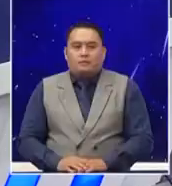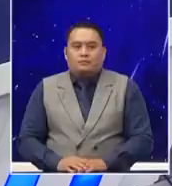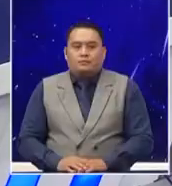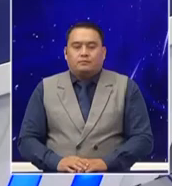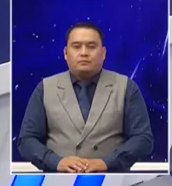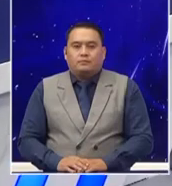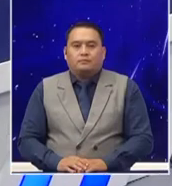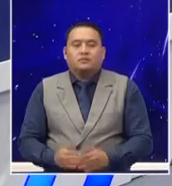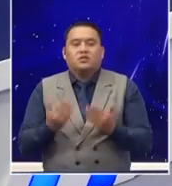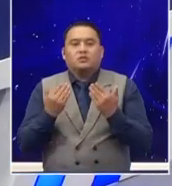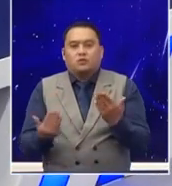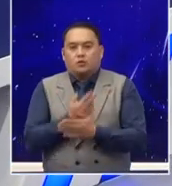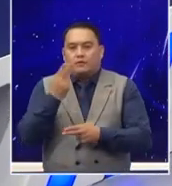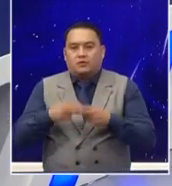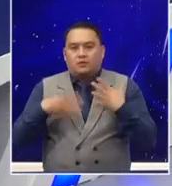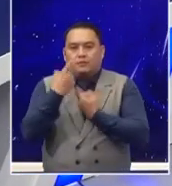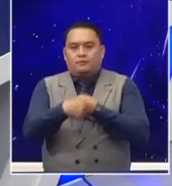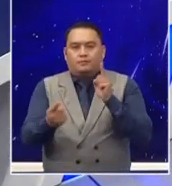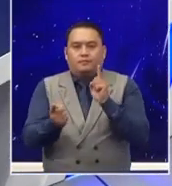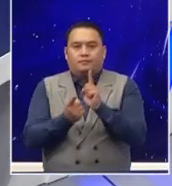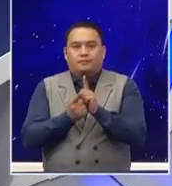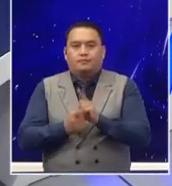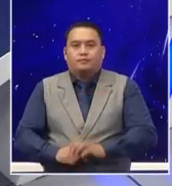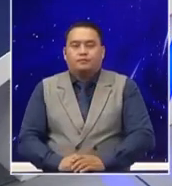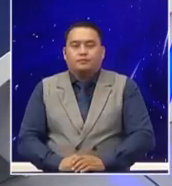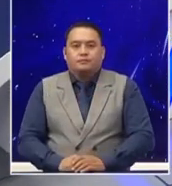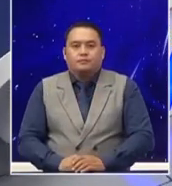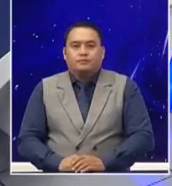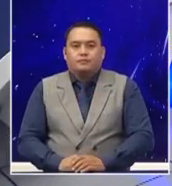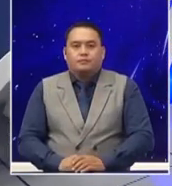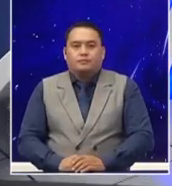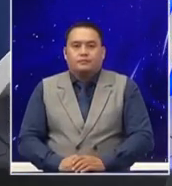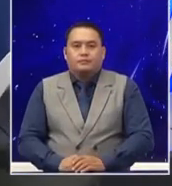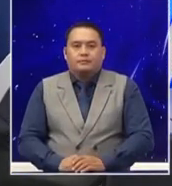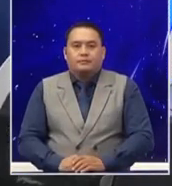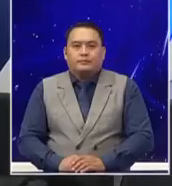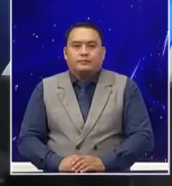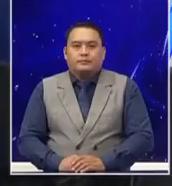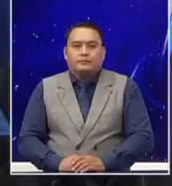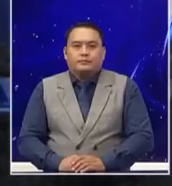Такими событиями был насыщен уходящий день. Спасибо за внимание. До свидания.